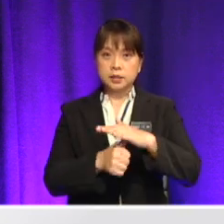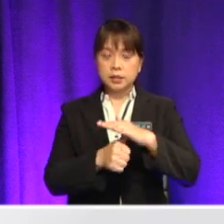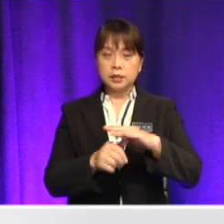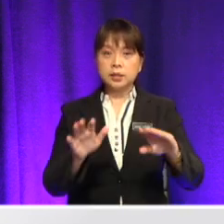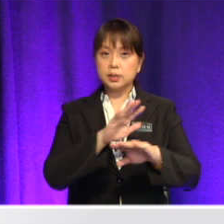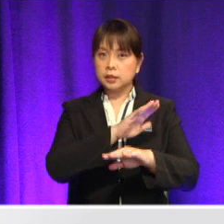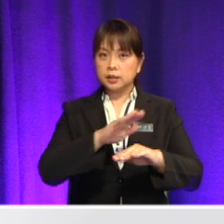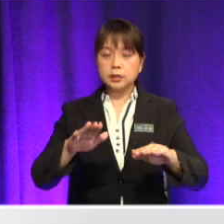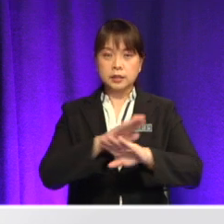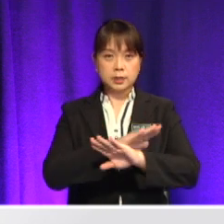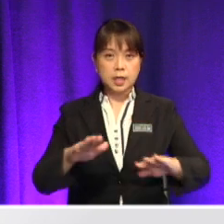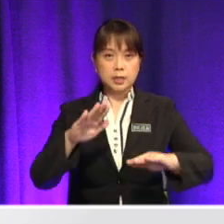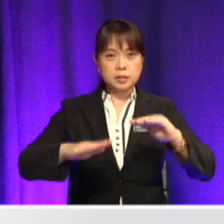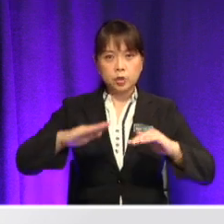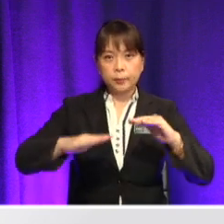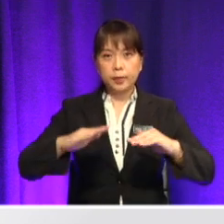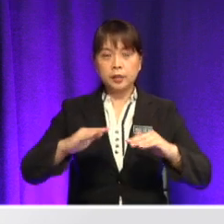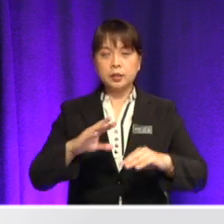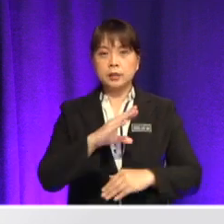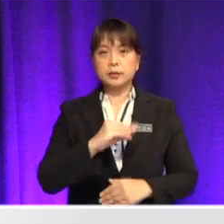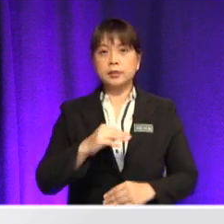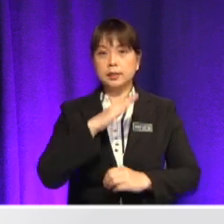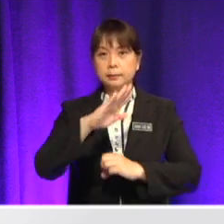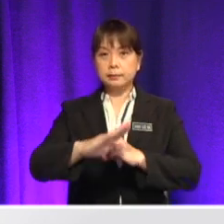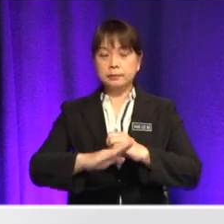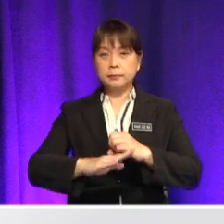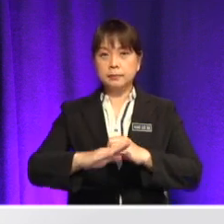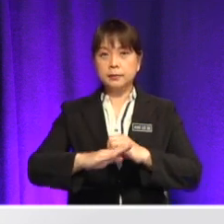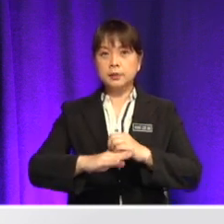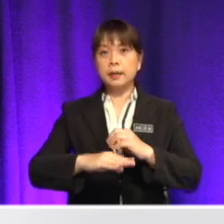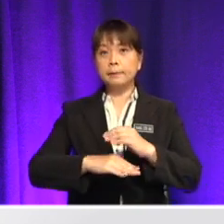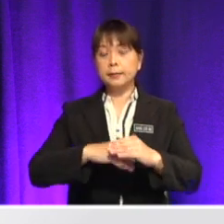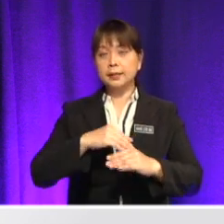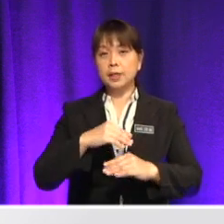yang kedua semakin